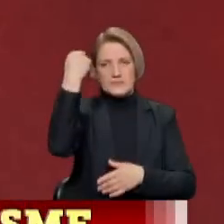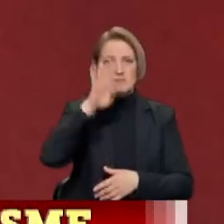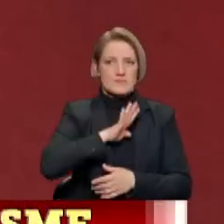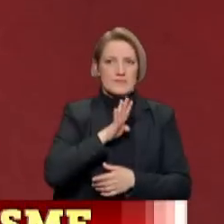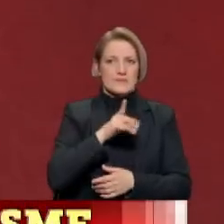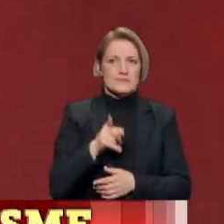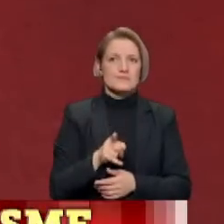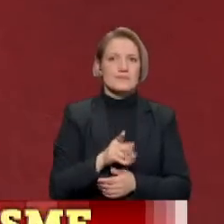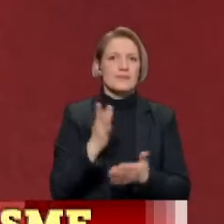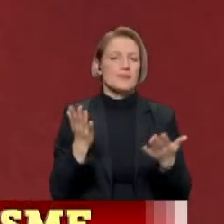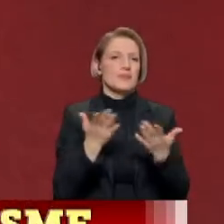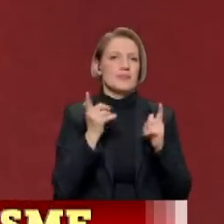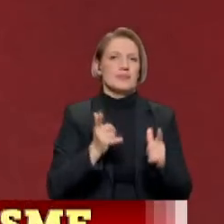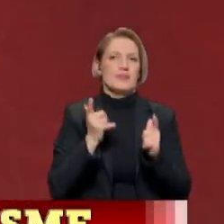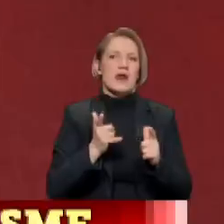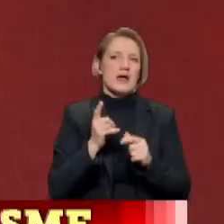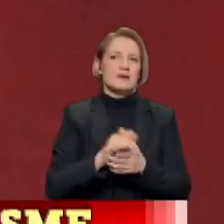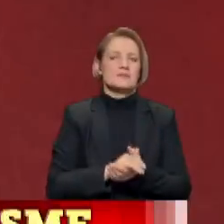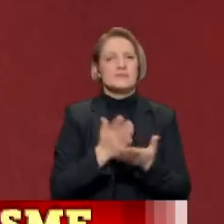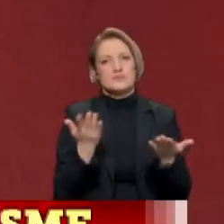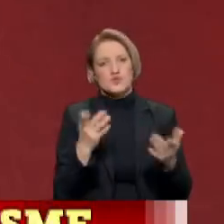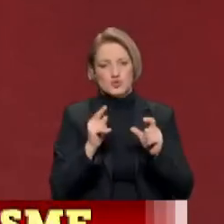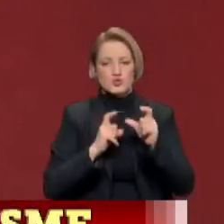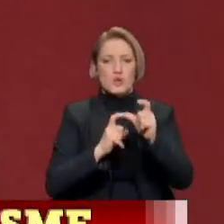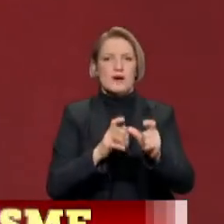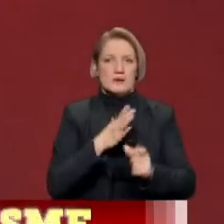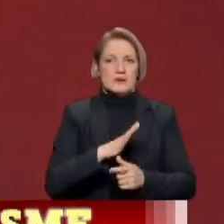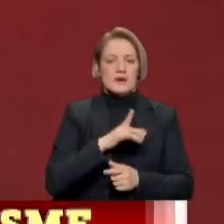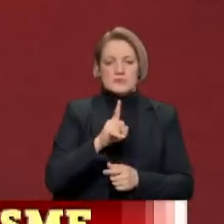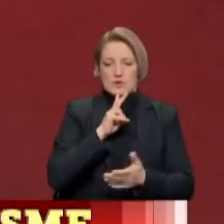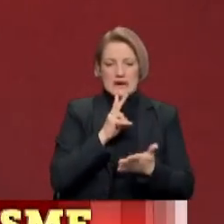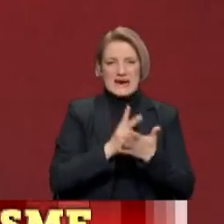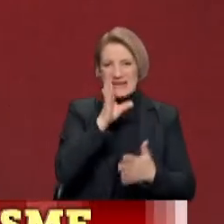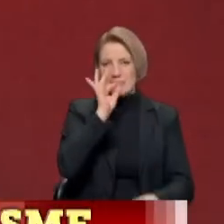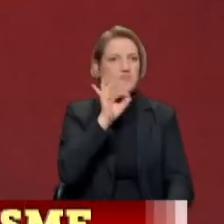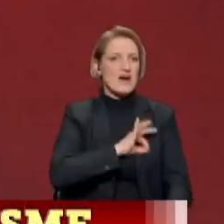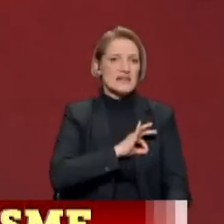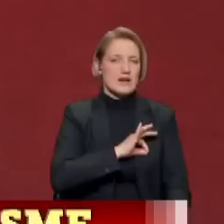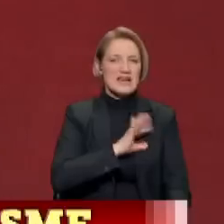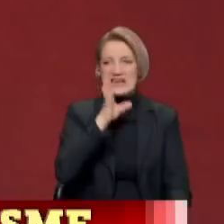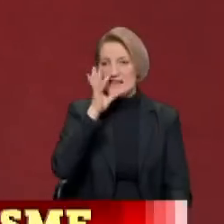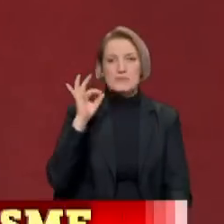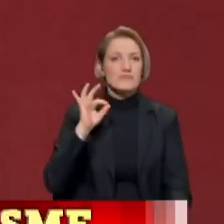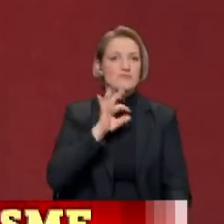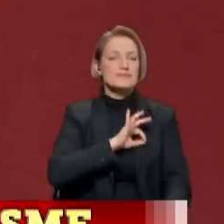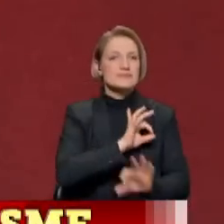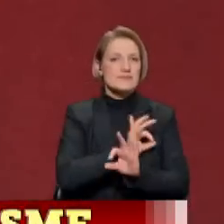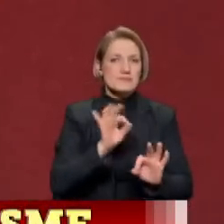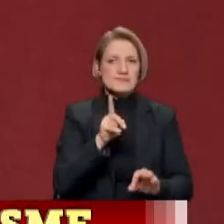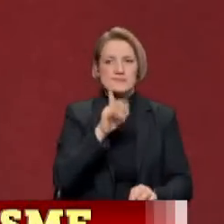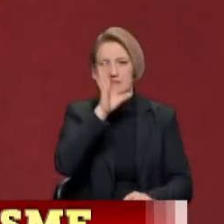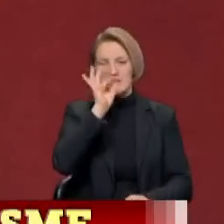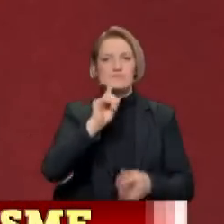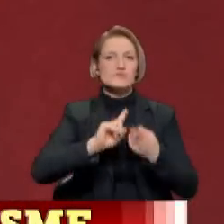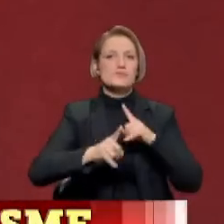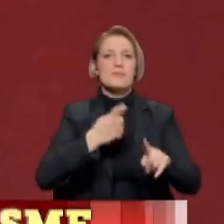İmamoğlu'nu nereye yaklaştırır? Yani şunu sormak istiyorum. Bu karar kime yarar? Kime yaramaz? Siyaseten kimi